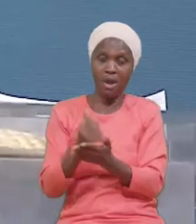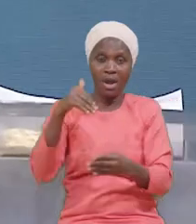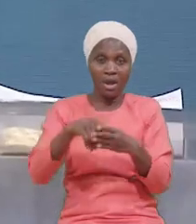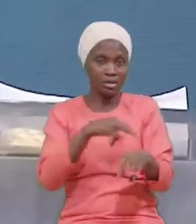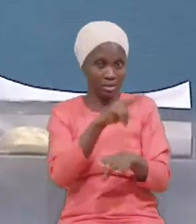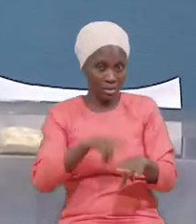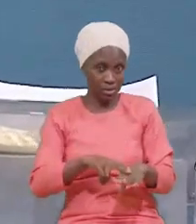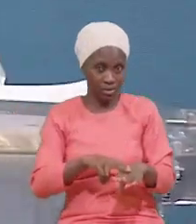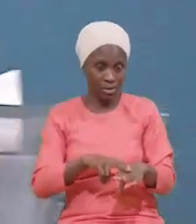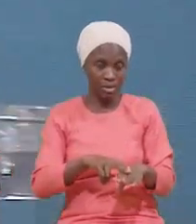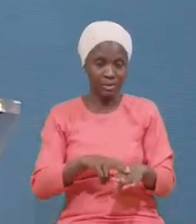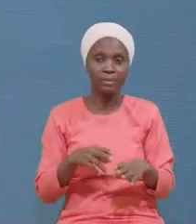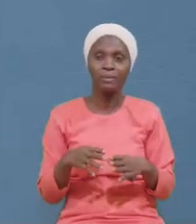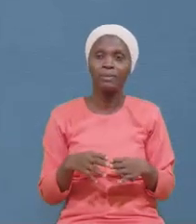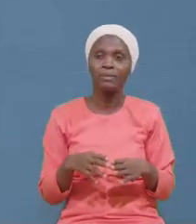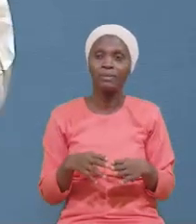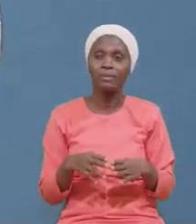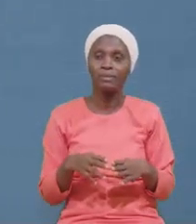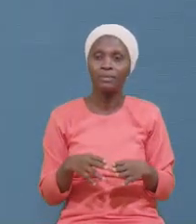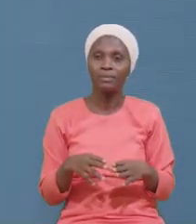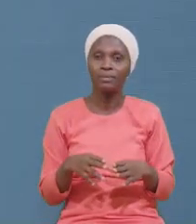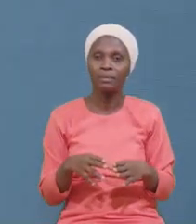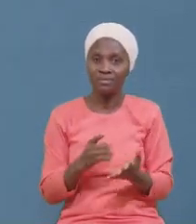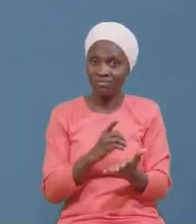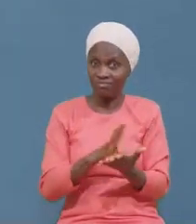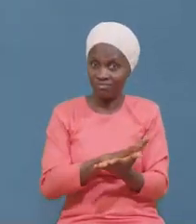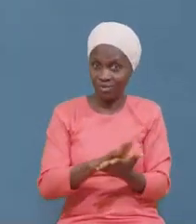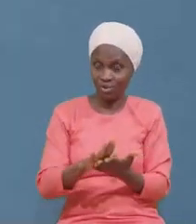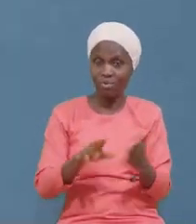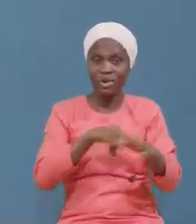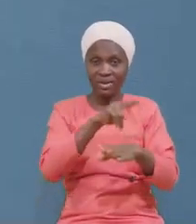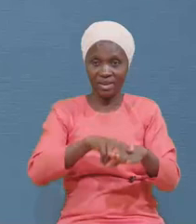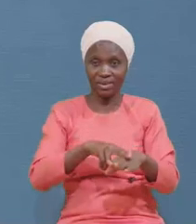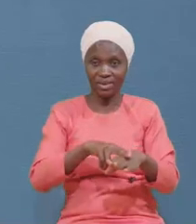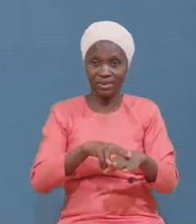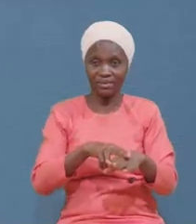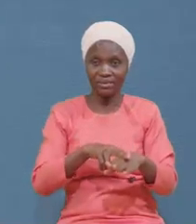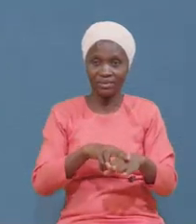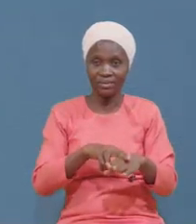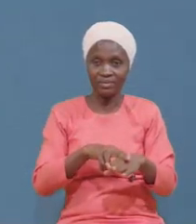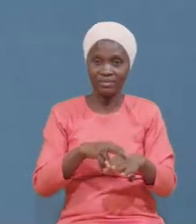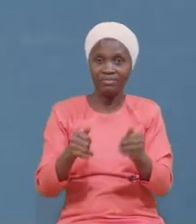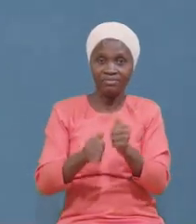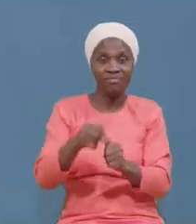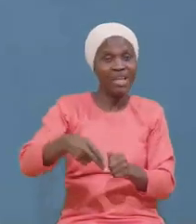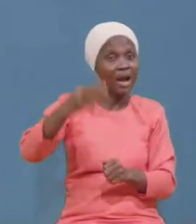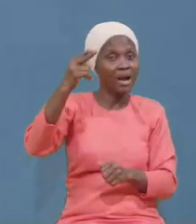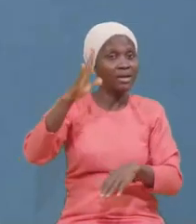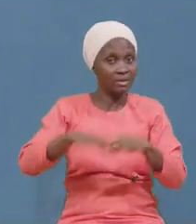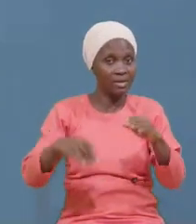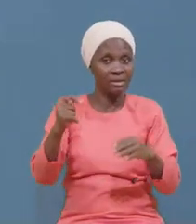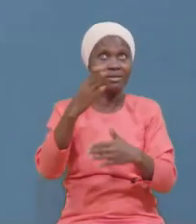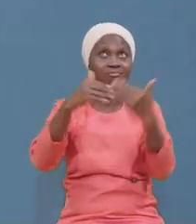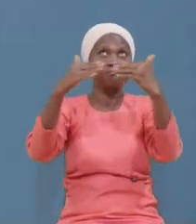Avunu manam prakruti paridilo chuchinappudu supernatural prakrutika atheetamaina vardham chesukunagalanta higher than the